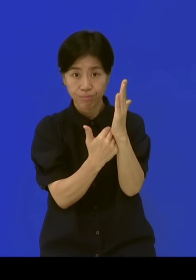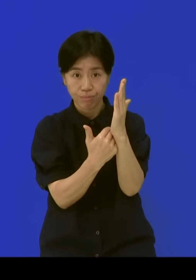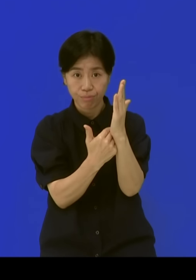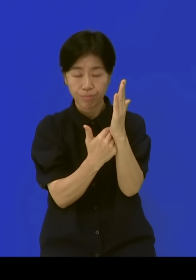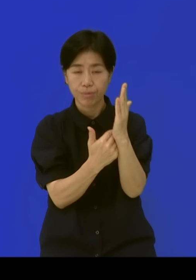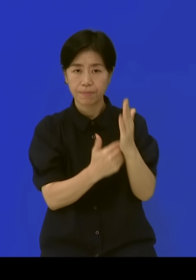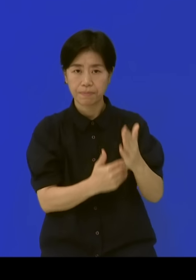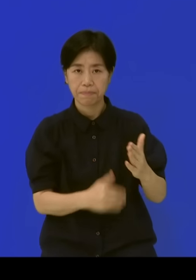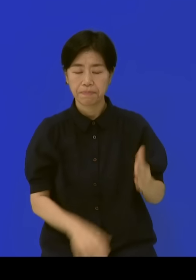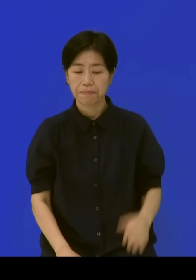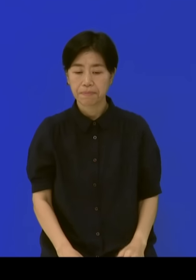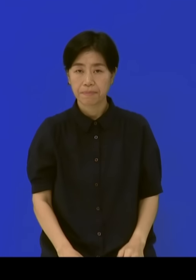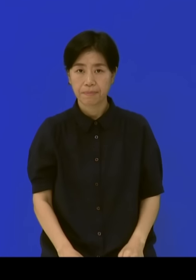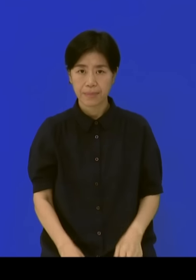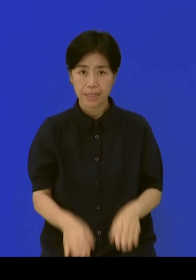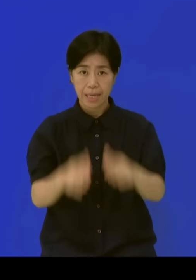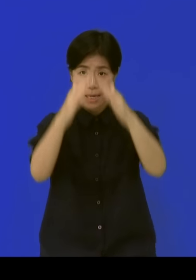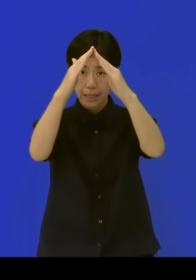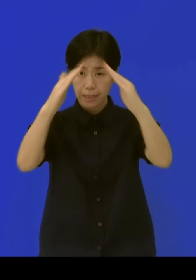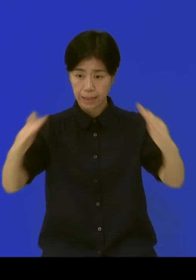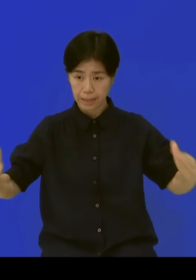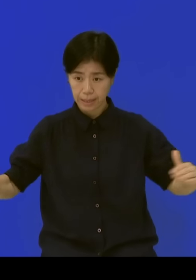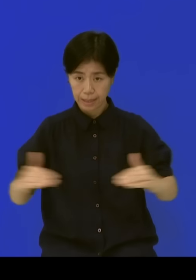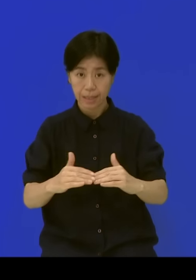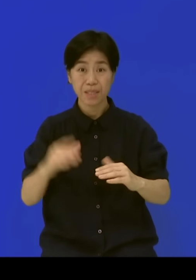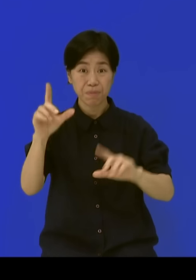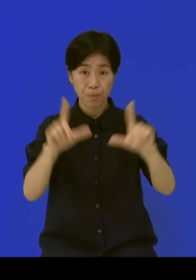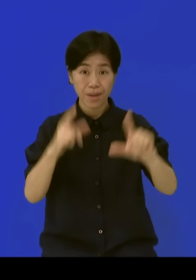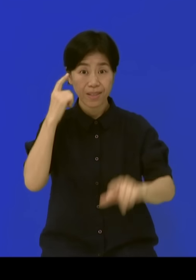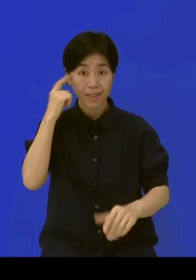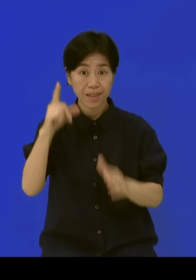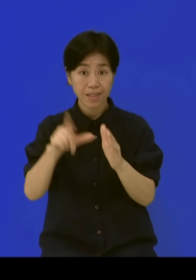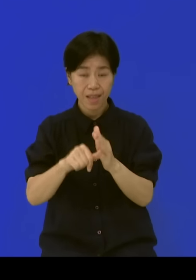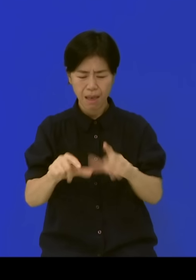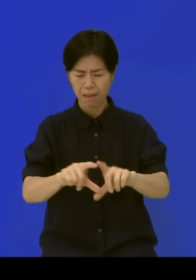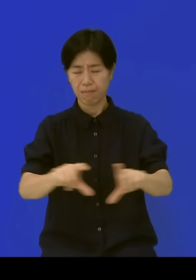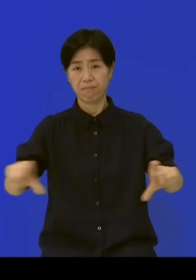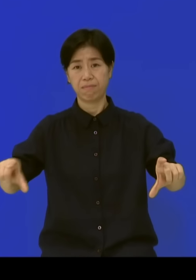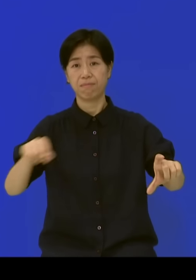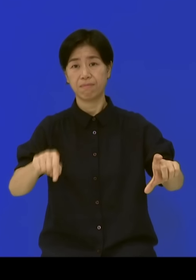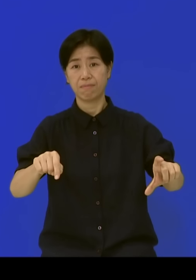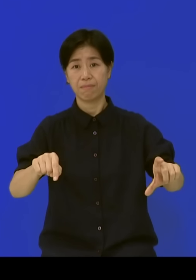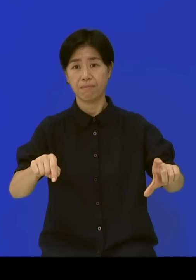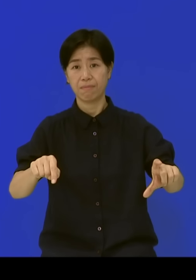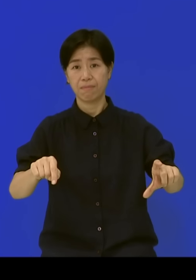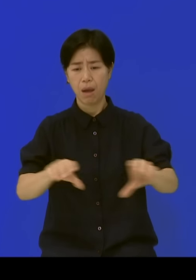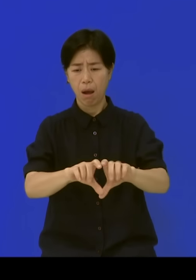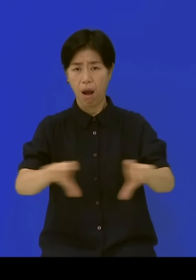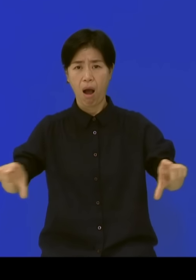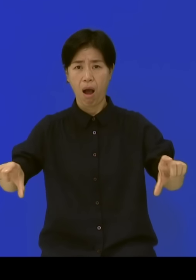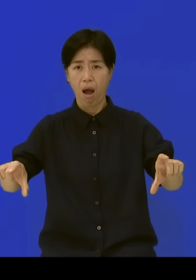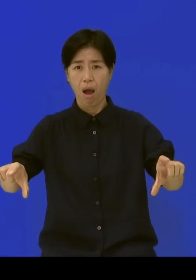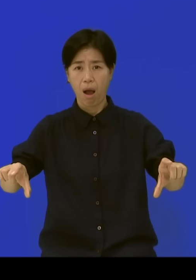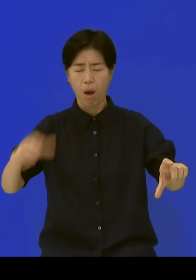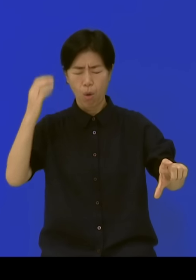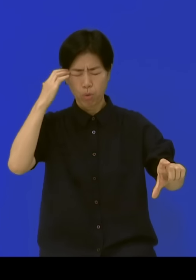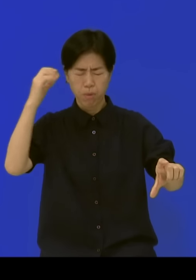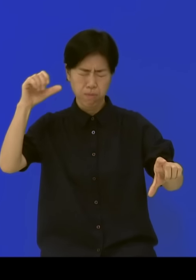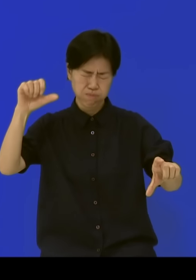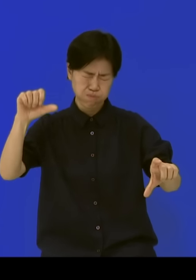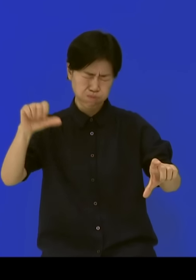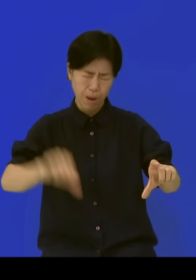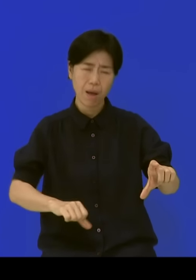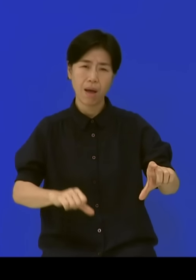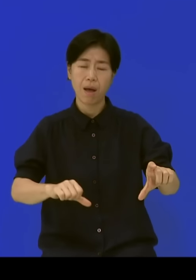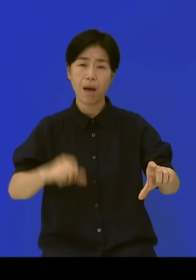있는 가장 저변에 있는 사람들은 에릭 울프라고 하는 인류학자에 의하면 여기 고통의 가장 밑층에 있는 밑바닥에